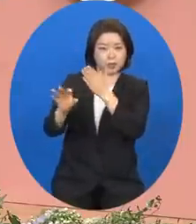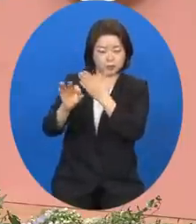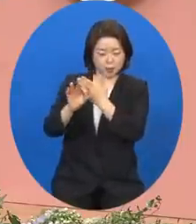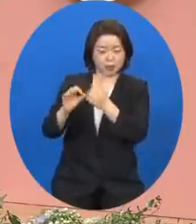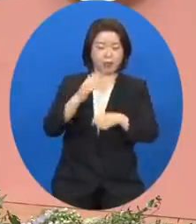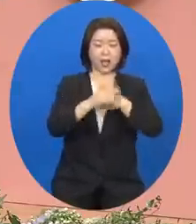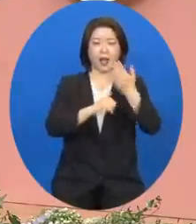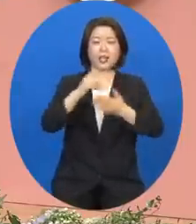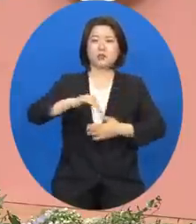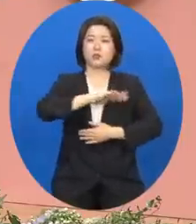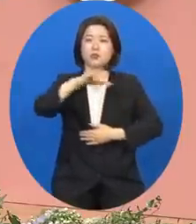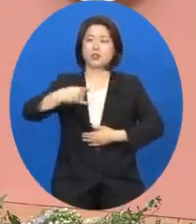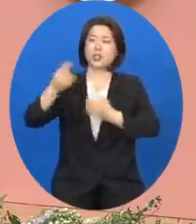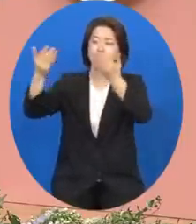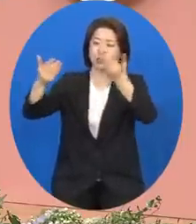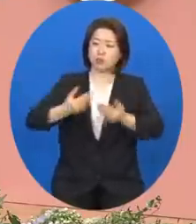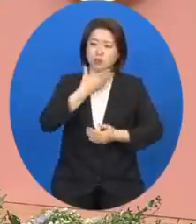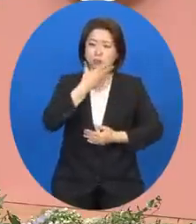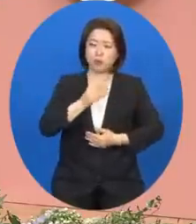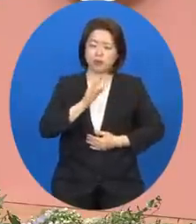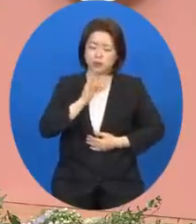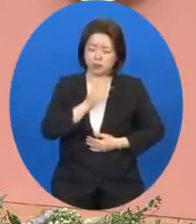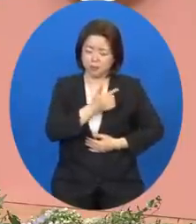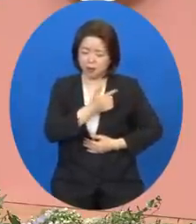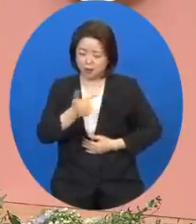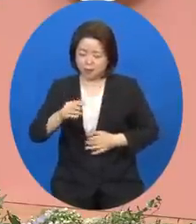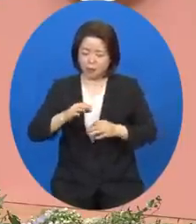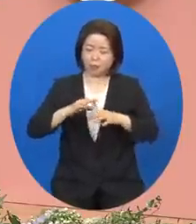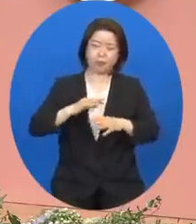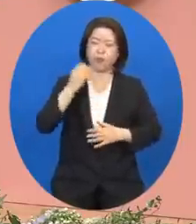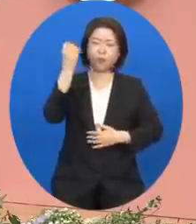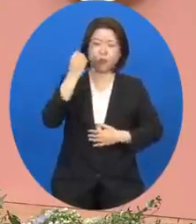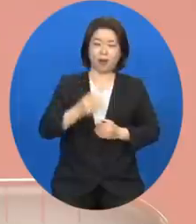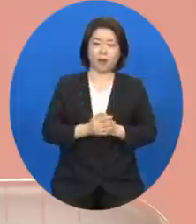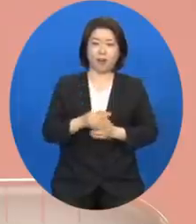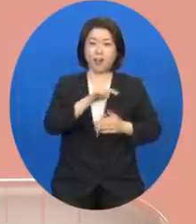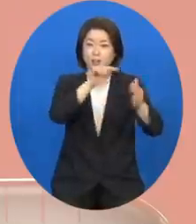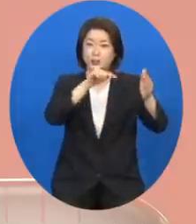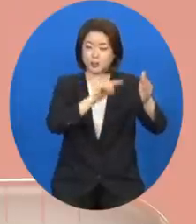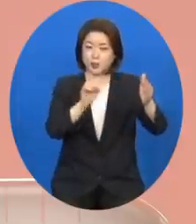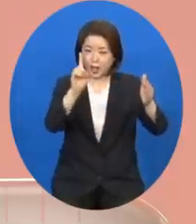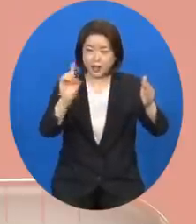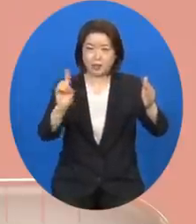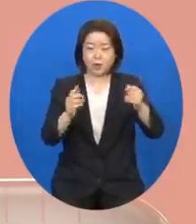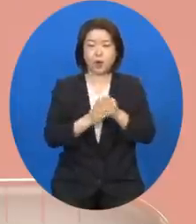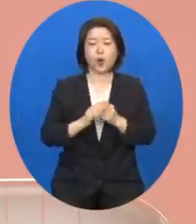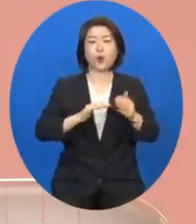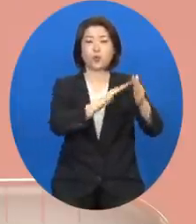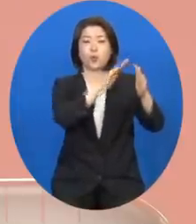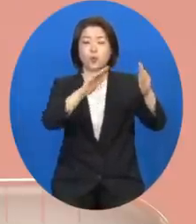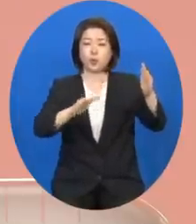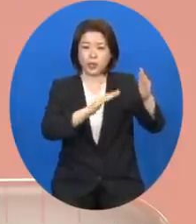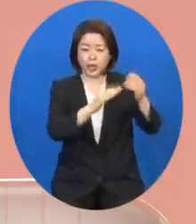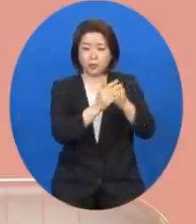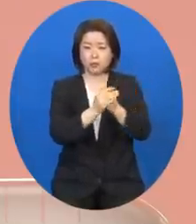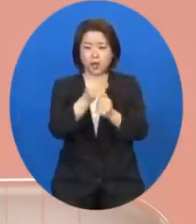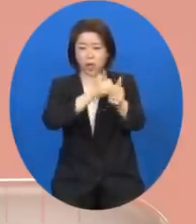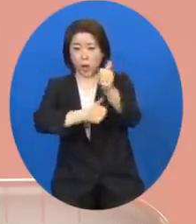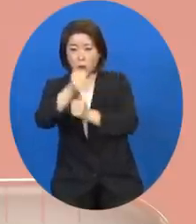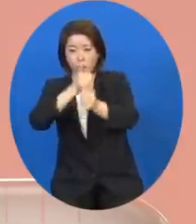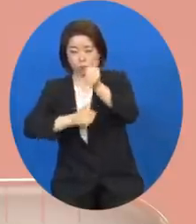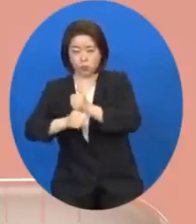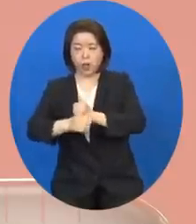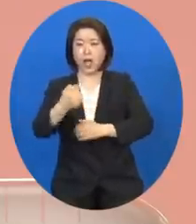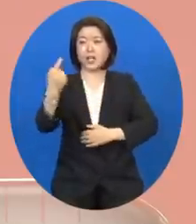주시는 복이 참 크고 놀라운데 그 중에 하나가 우리 가문과 후손들 천대에 이르도록